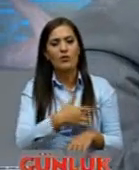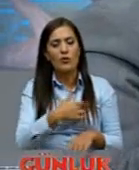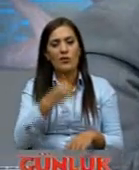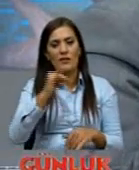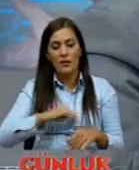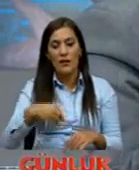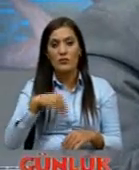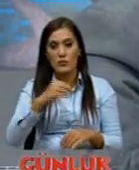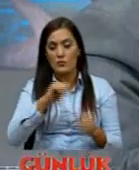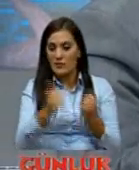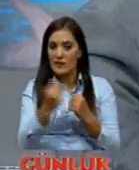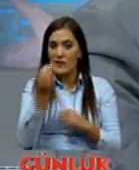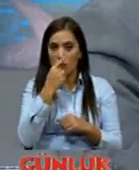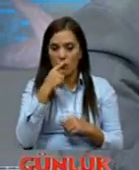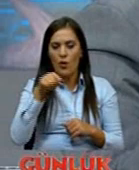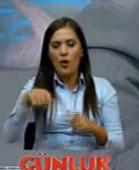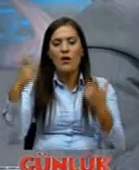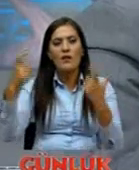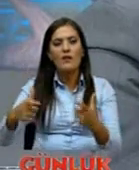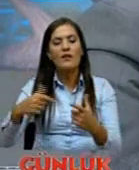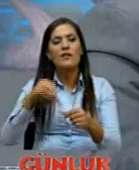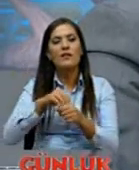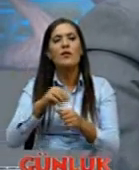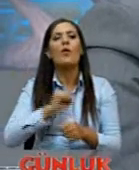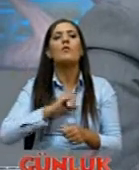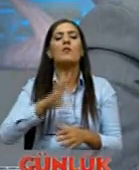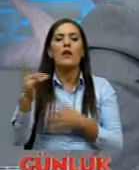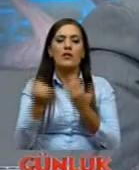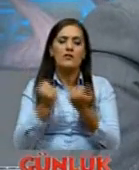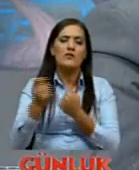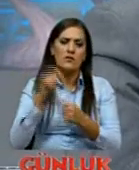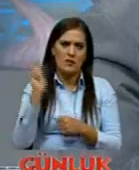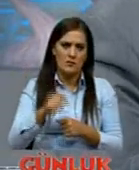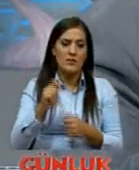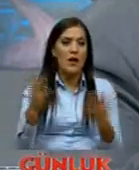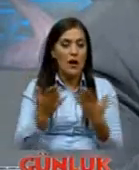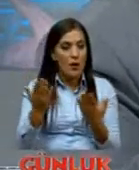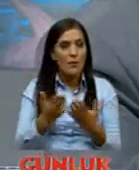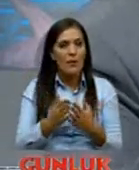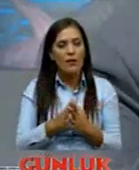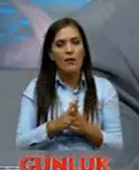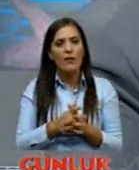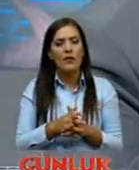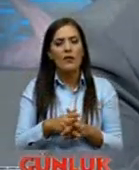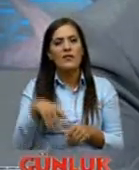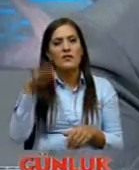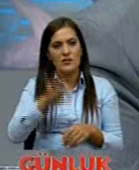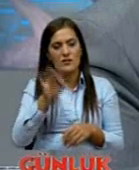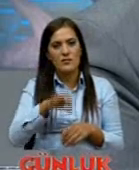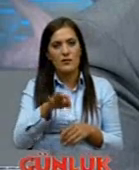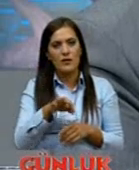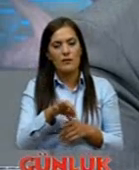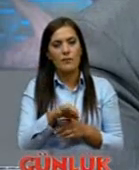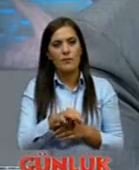çocuklarımla yerim diyorsa, hı hı, o insanın mekanından korkmayacaksınız, alışverişini yapacaksınız. Ama yani şimdi